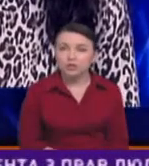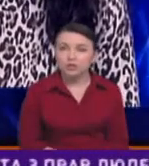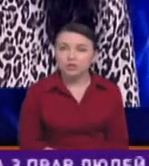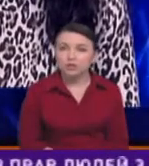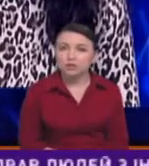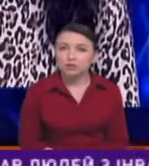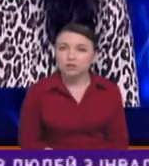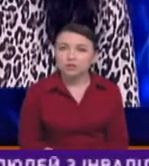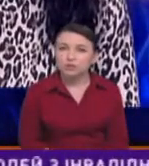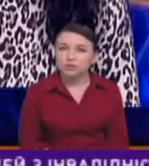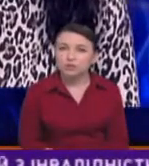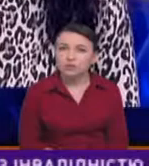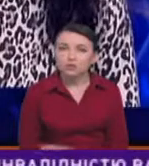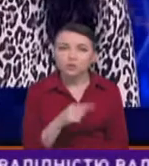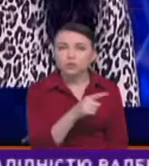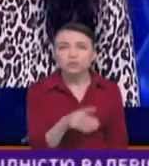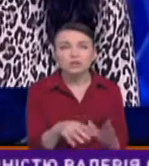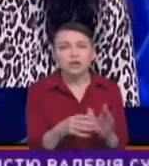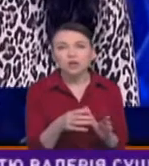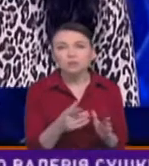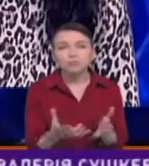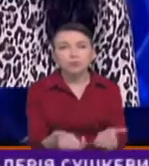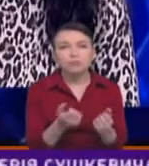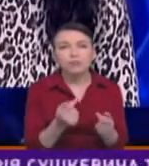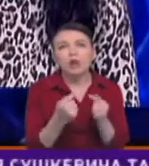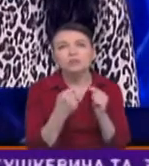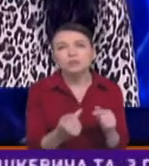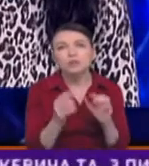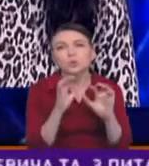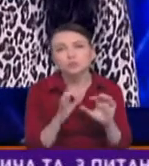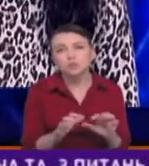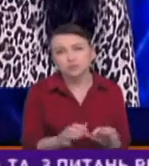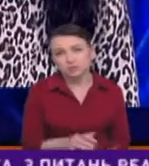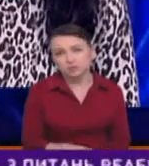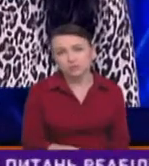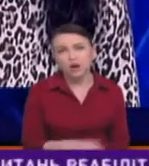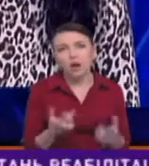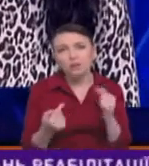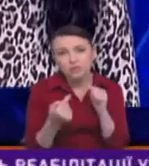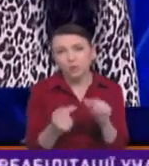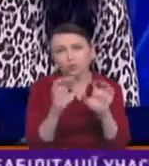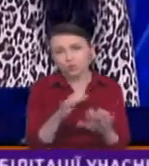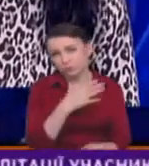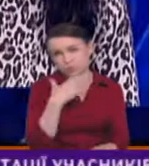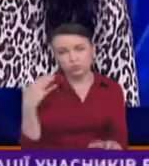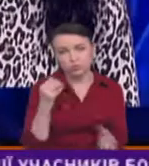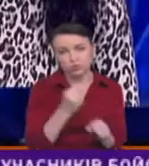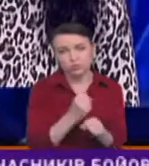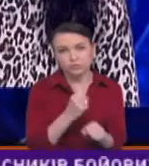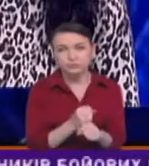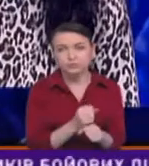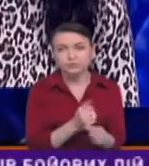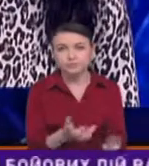вже антиконституційних законів понаприймали, лише чого вартий закон про вступ